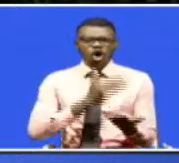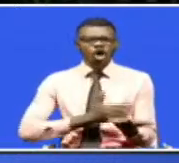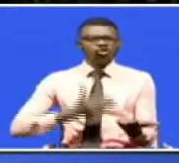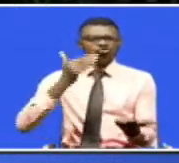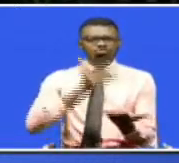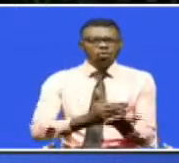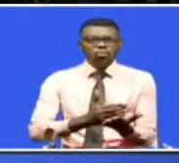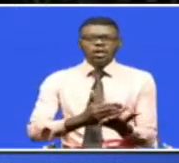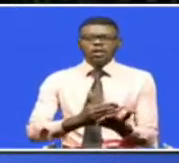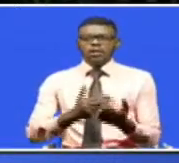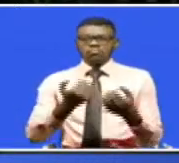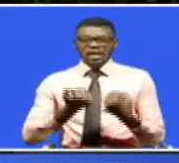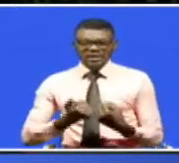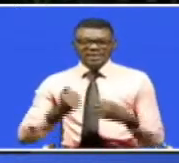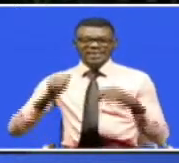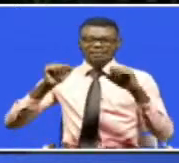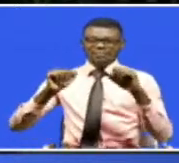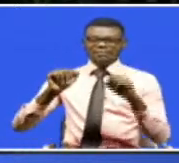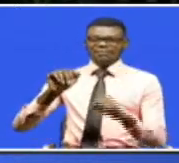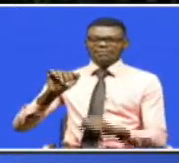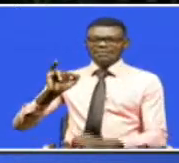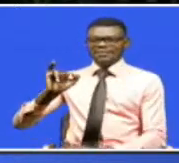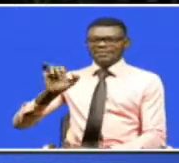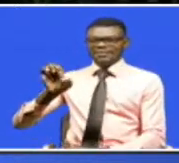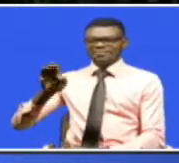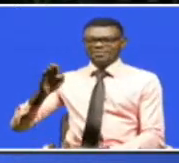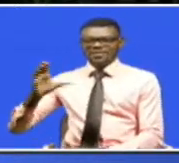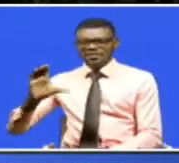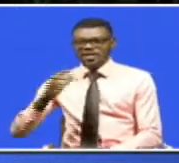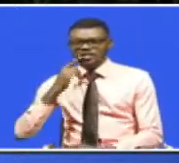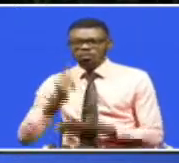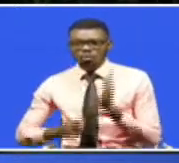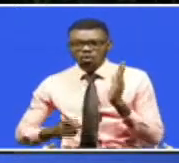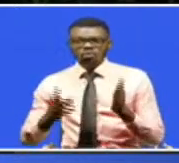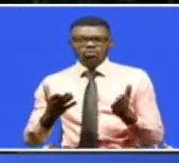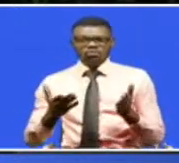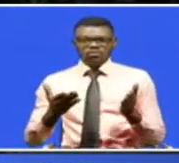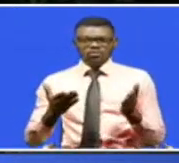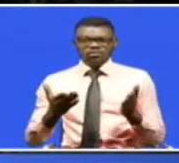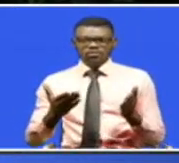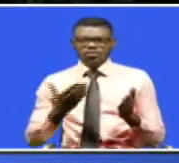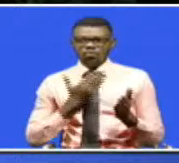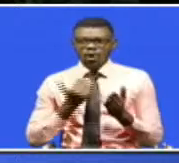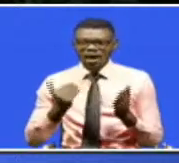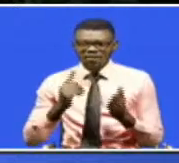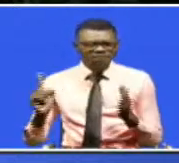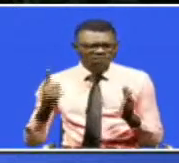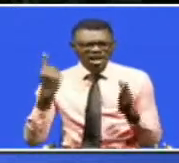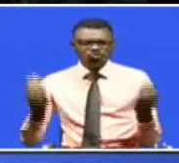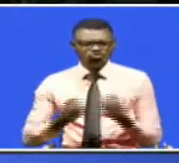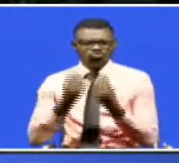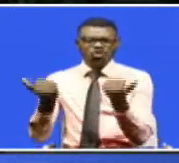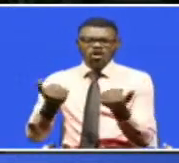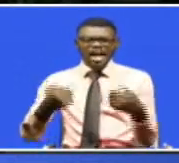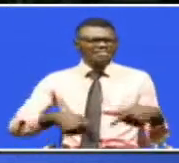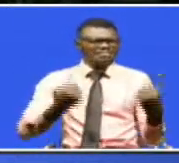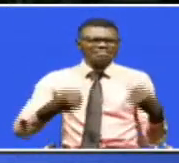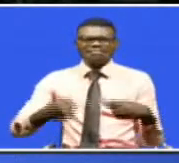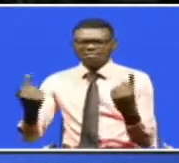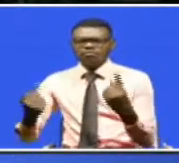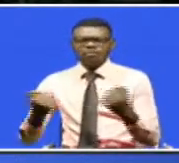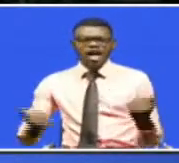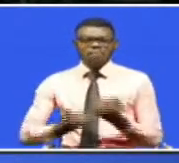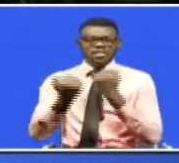na mwenyekiti wa IEBC kuweza kusema kwamba kuna masuala ambayo angetaka kwanza kusuluhisha kabla ya shughuli